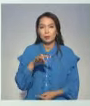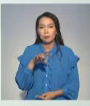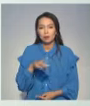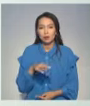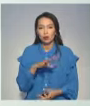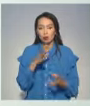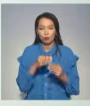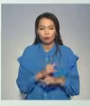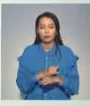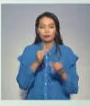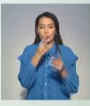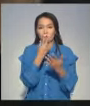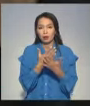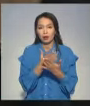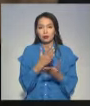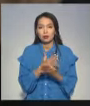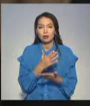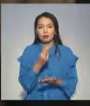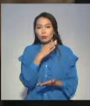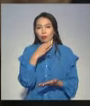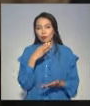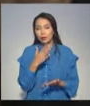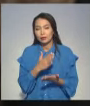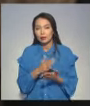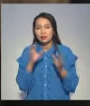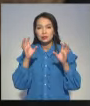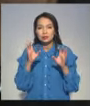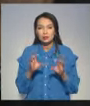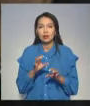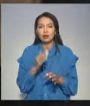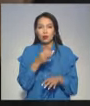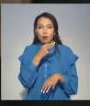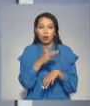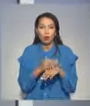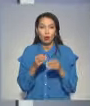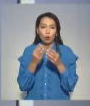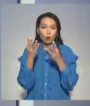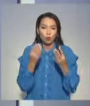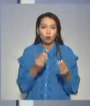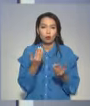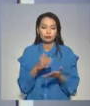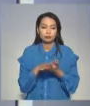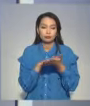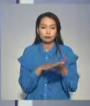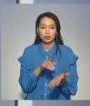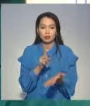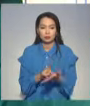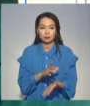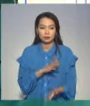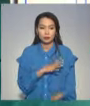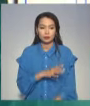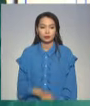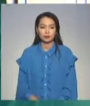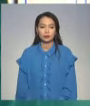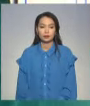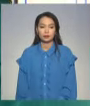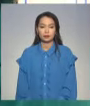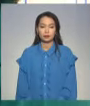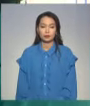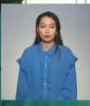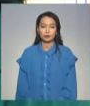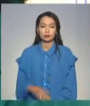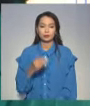көрсеткіштен жоғары болып тұр. Заң бойынша бұл жағдайда жауапты департамент 10 күн ішінде өтініш қалдыруы керек. Көптеген салық төлеушілер